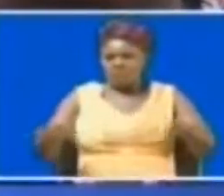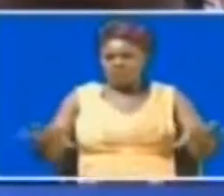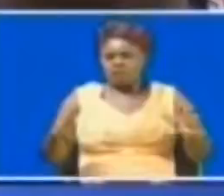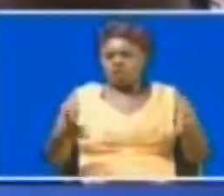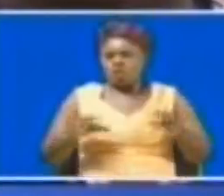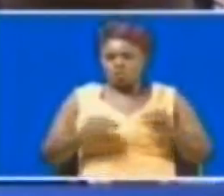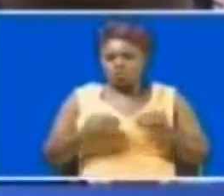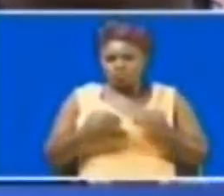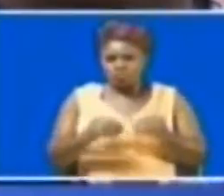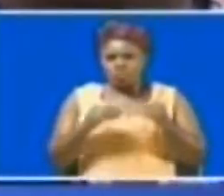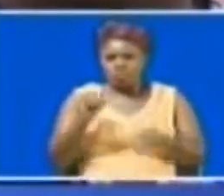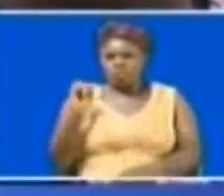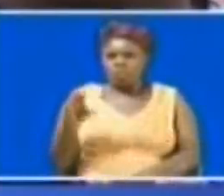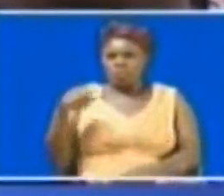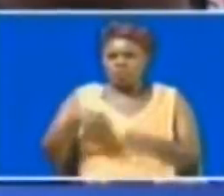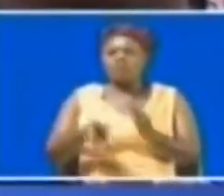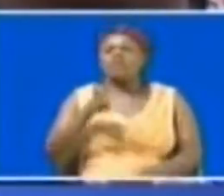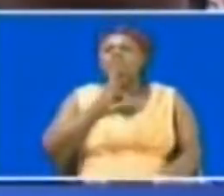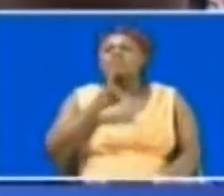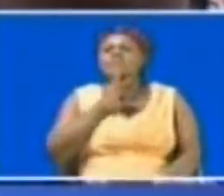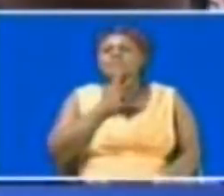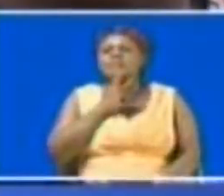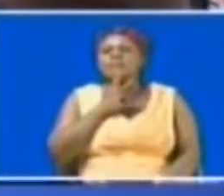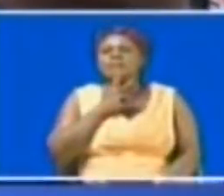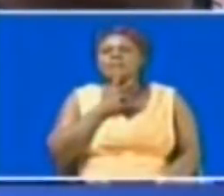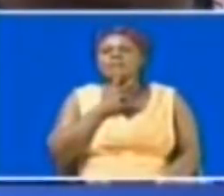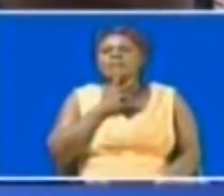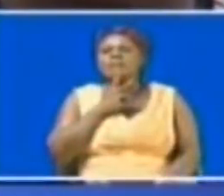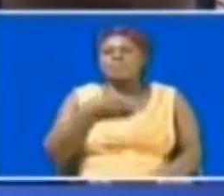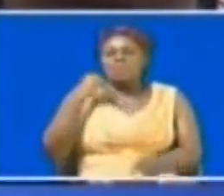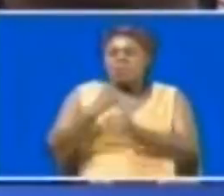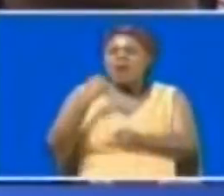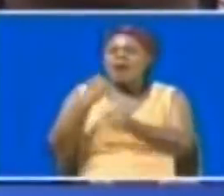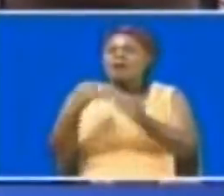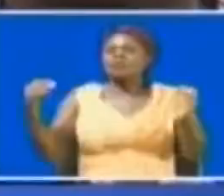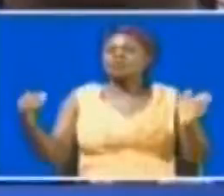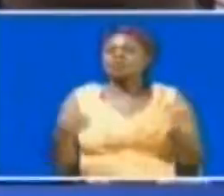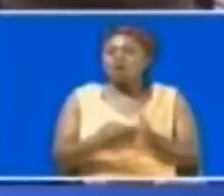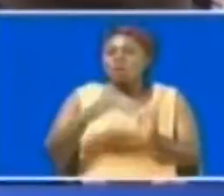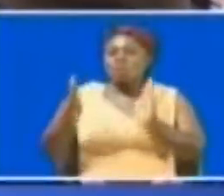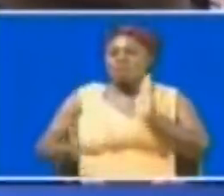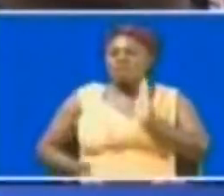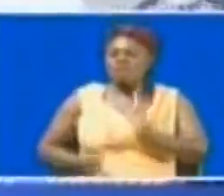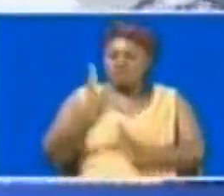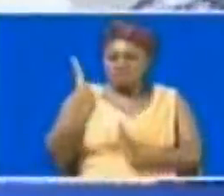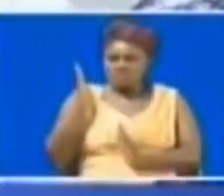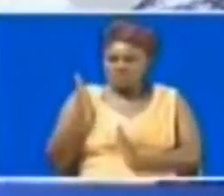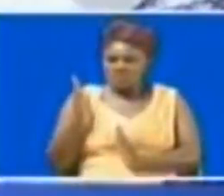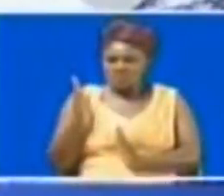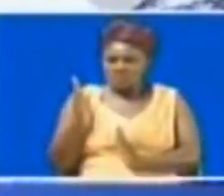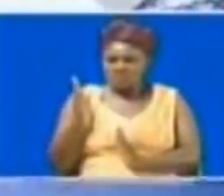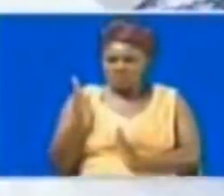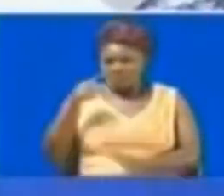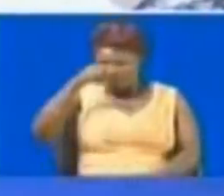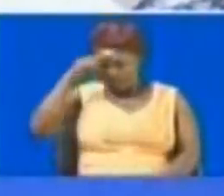or pushing the solid waste into the sea. Therefore, this work should stop immediately. Na